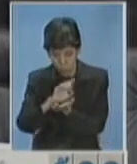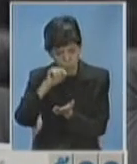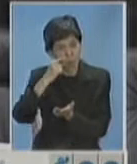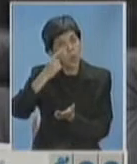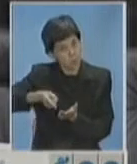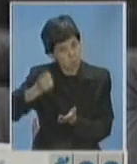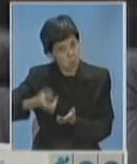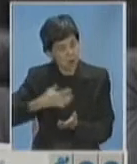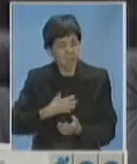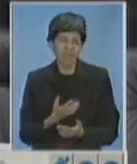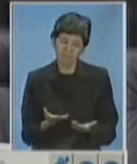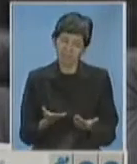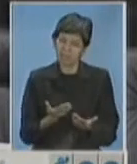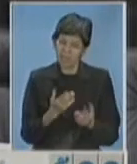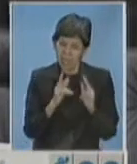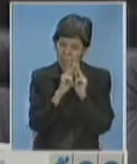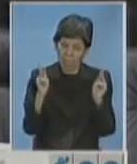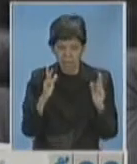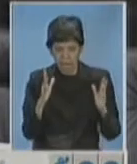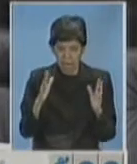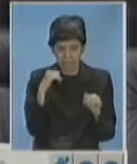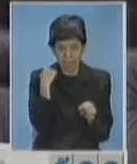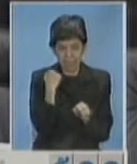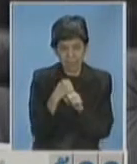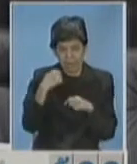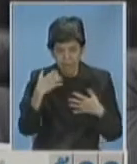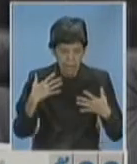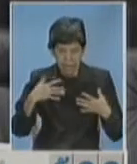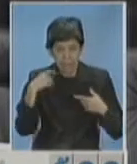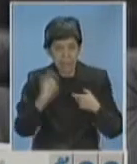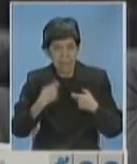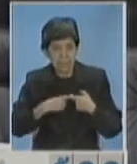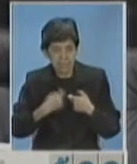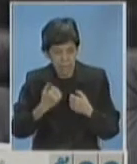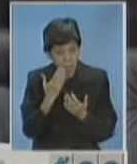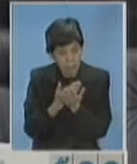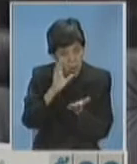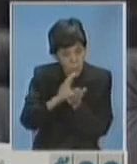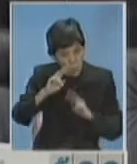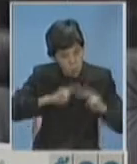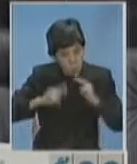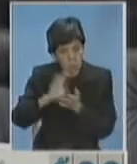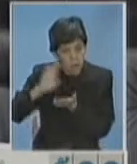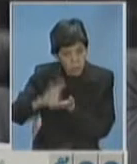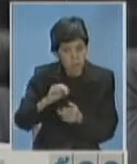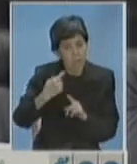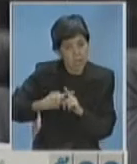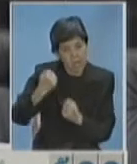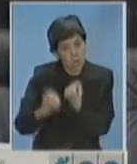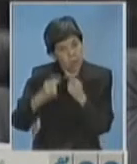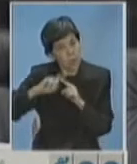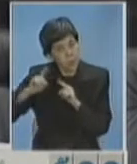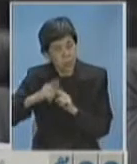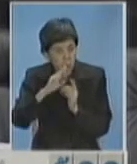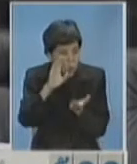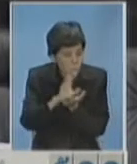ติเหล่านี้เนี่ยค่ะทำให้กรรมาธิการทำงานยากนะคะเพราะว่าปกติแล้วเวลาเราพิจารณางบประมาณงบลงทุนงบผูกพันเนี่ยเราจะดู